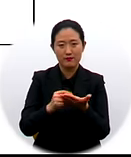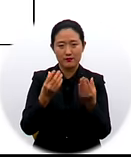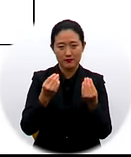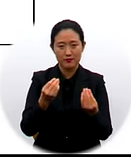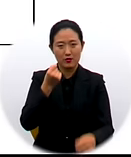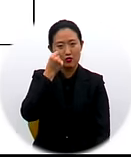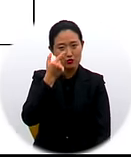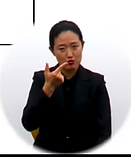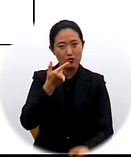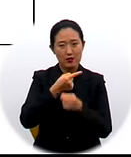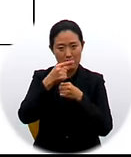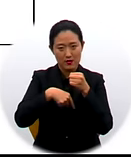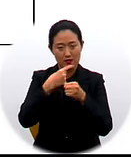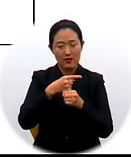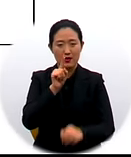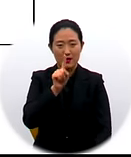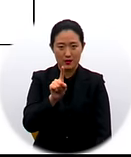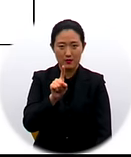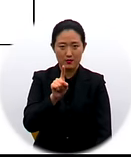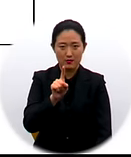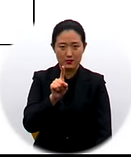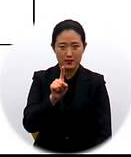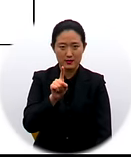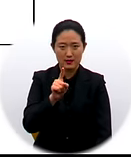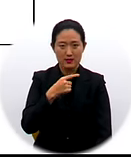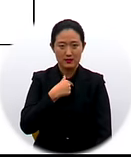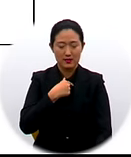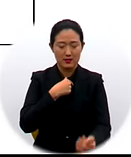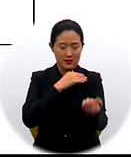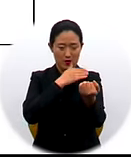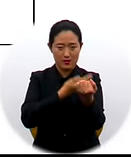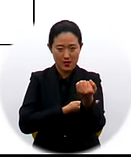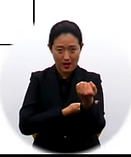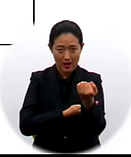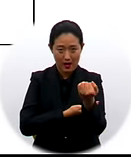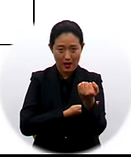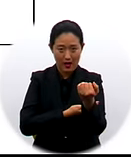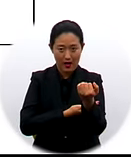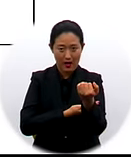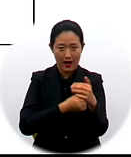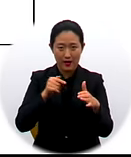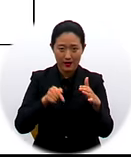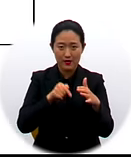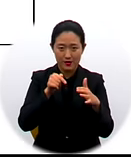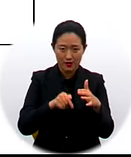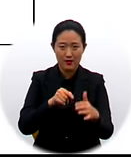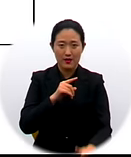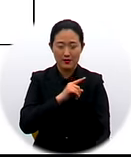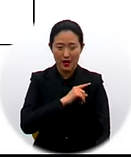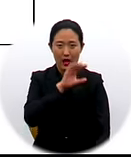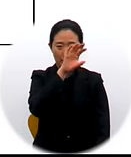됩니다. 이걸 쭉 하면서 뭐 6개월이나 1년에 한 번씩 주기적으로 저 역량 부분 있죠. 저 역량 부분에서